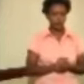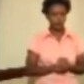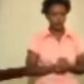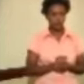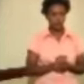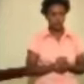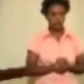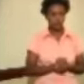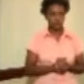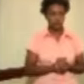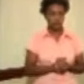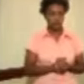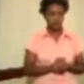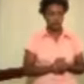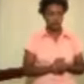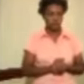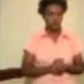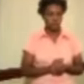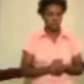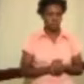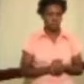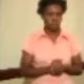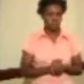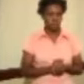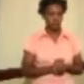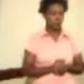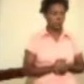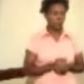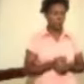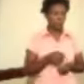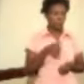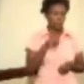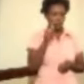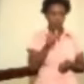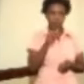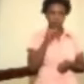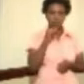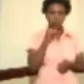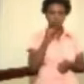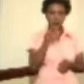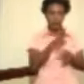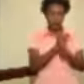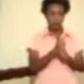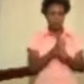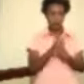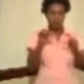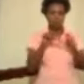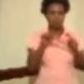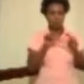vous aimer ajouter, ou bien... Non, juste que je n'ai pas retenu exactement l'exemple que madame Maniga dit,